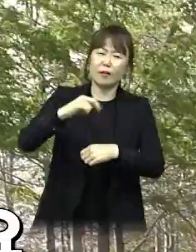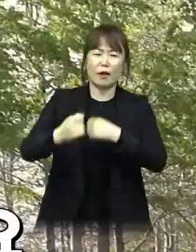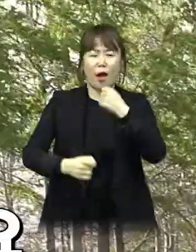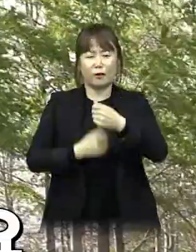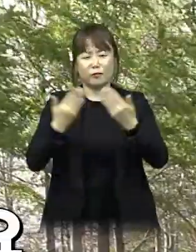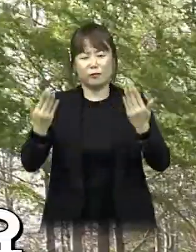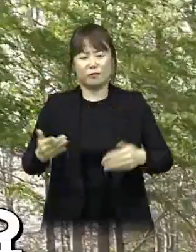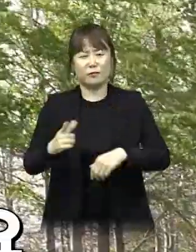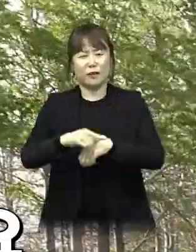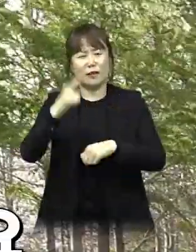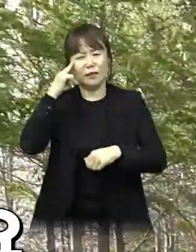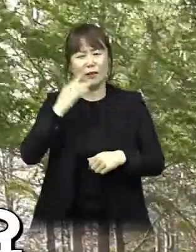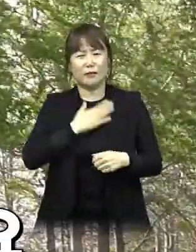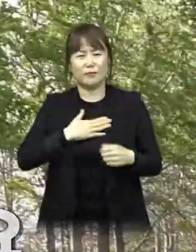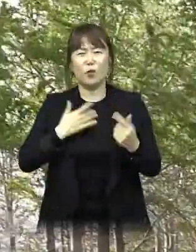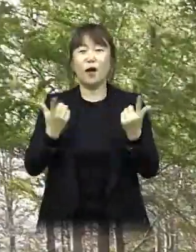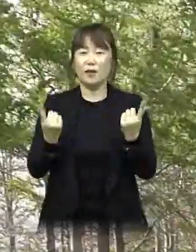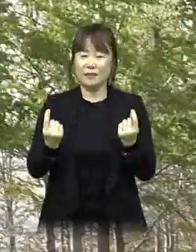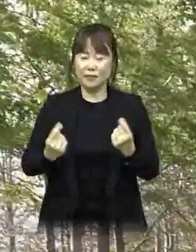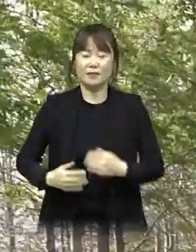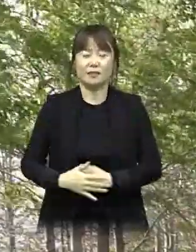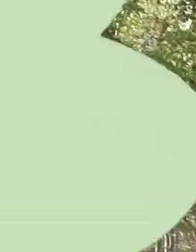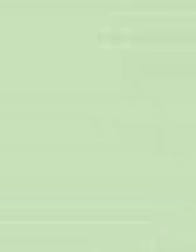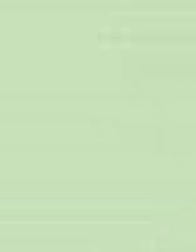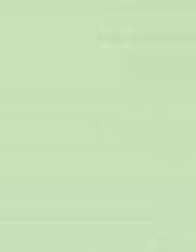자유로운 힐링을 할 수 있을 것 같습니다.